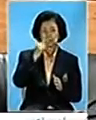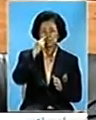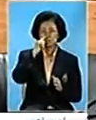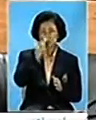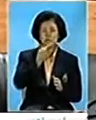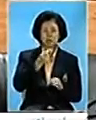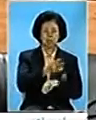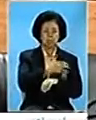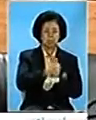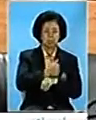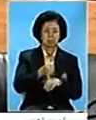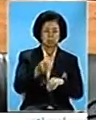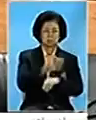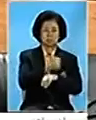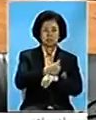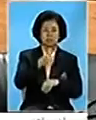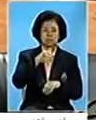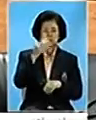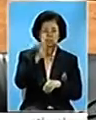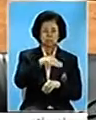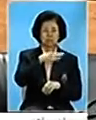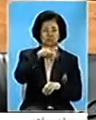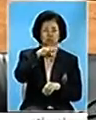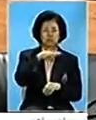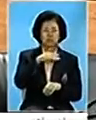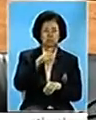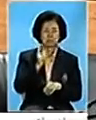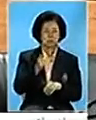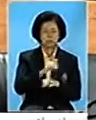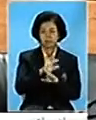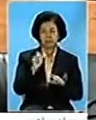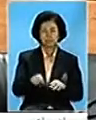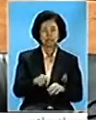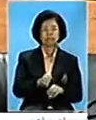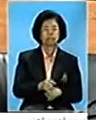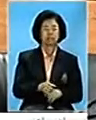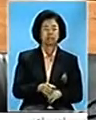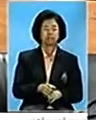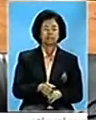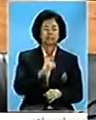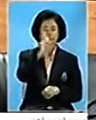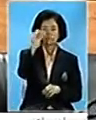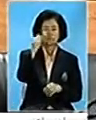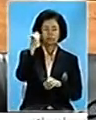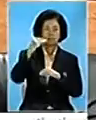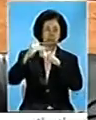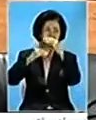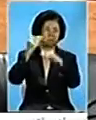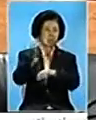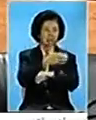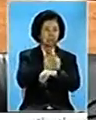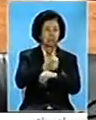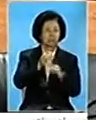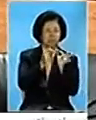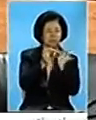เป็นเรื่องโสกปรกซึ่งความจริงมันไม่ใช่สภาพัฒนาการเมืองอธิบายให้เข